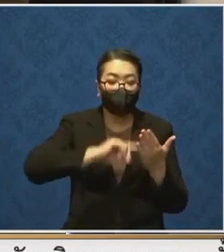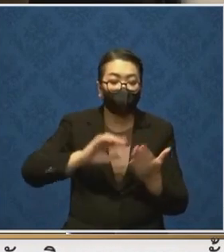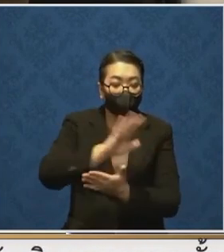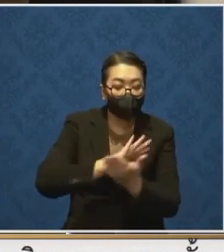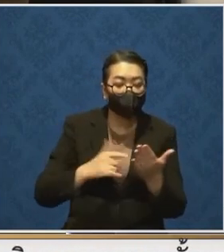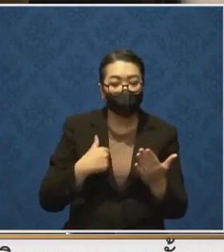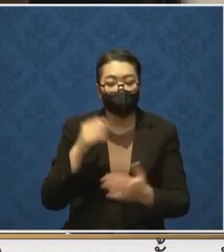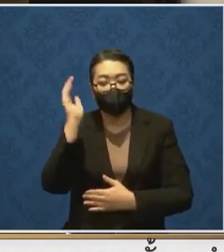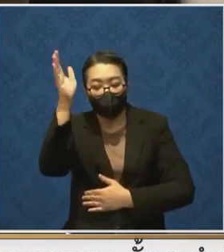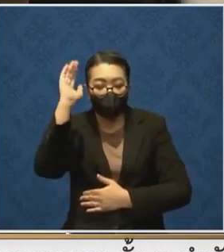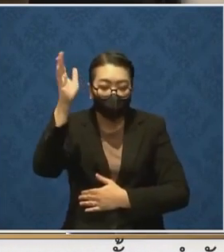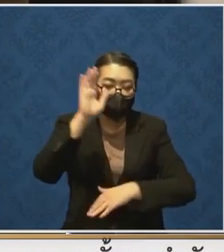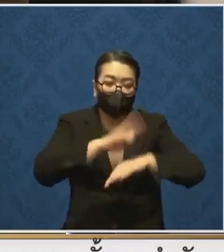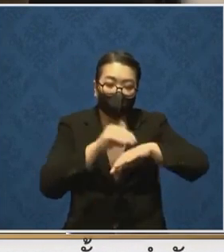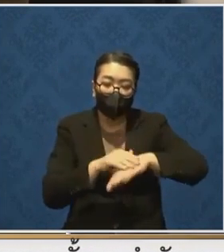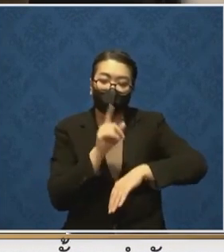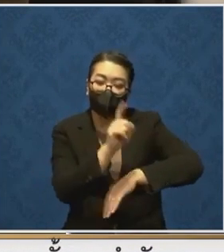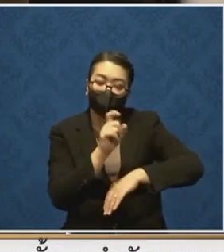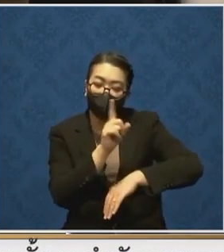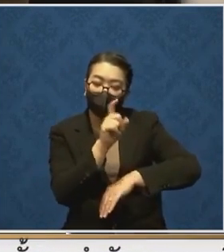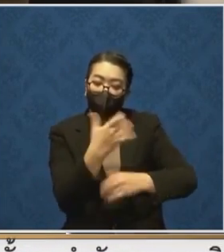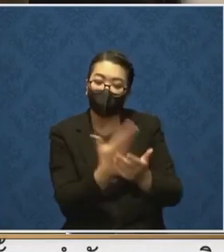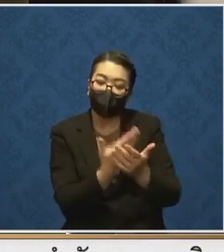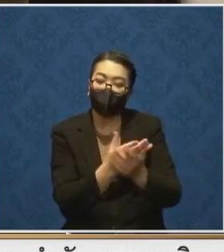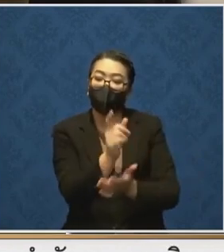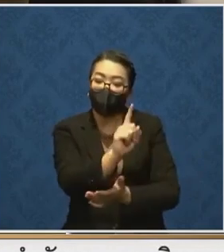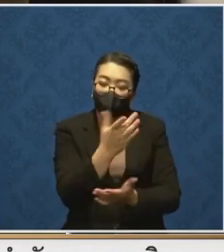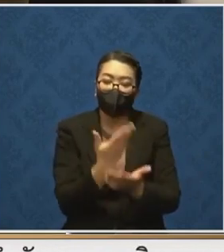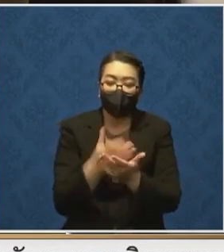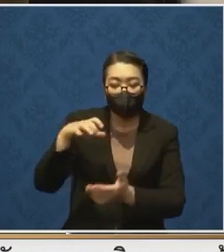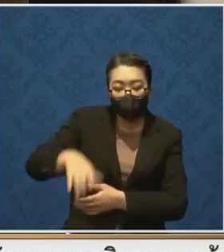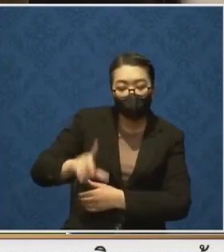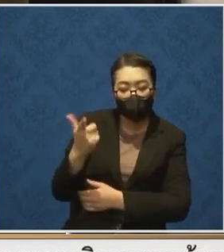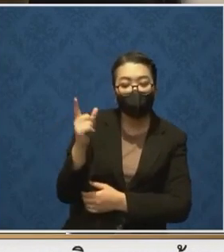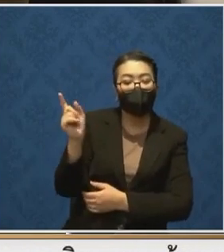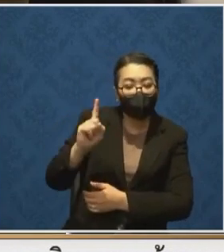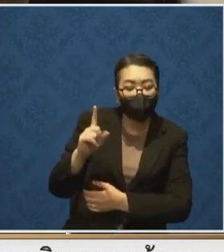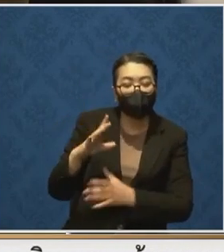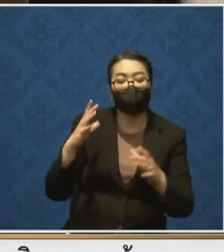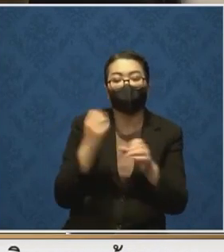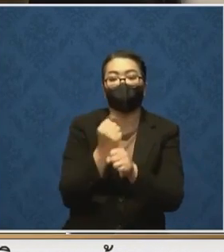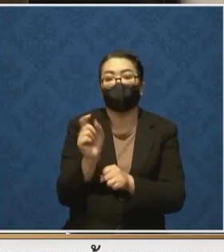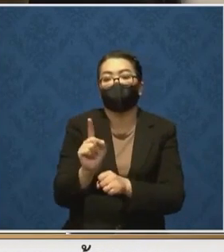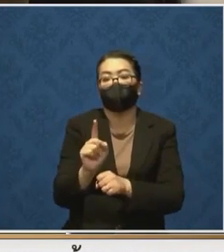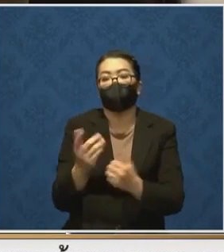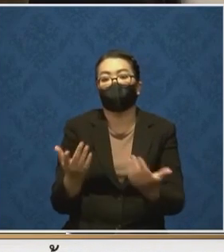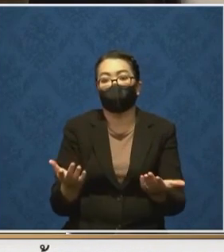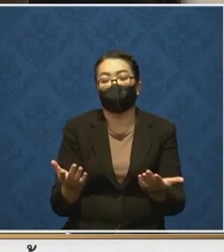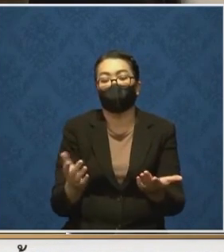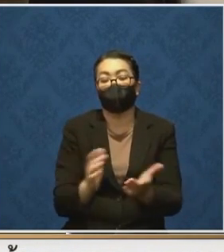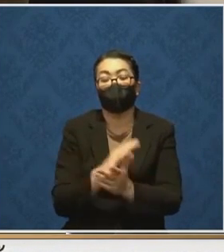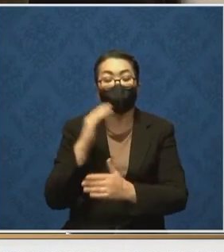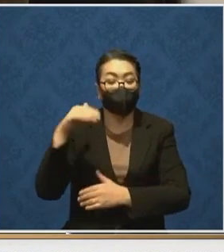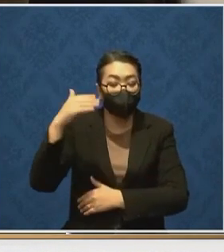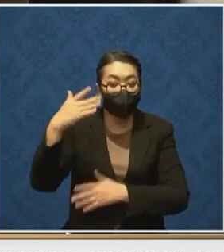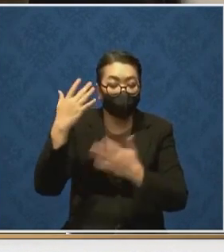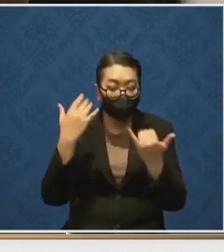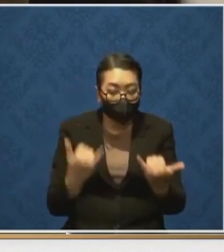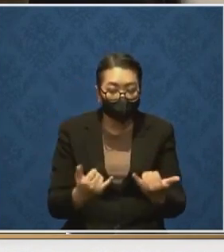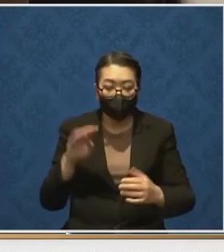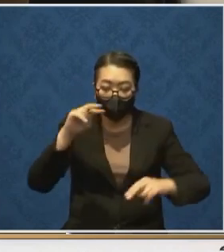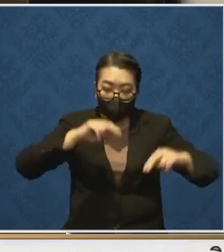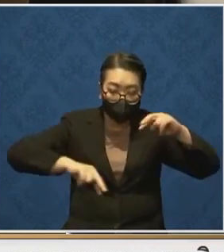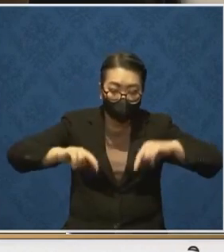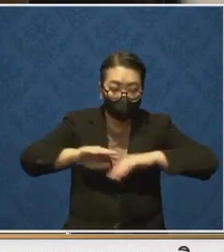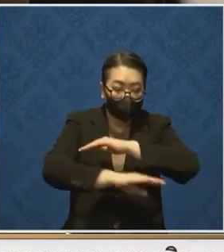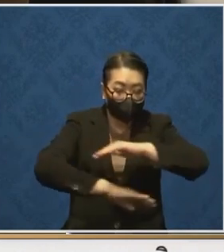งต้องอภิปรายทวงถามความจริอยู่ธรธานทโครบครัประกฎว่าหังจากมีการสอพยายารพษณ